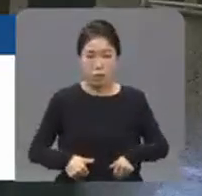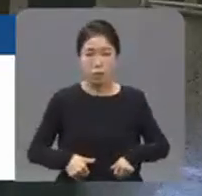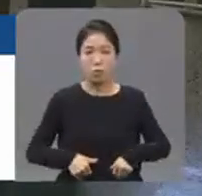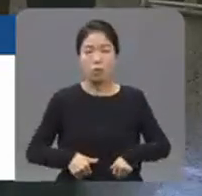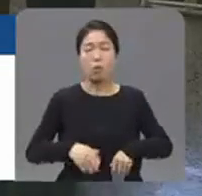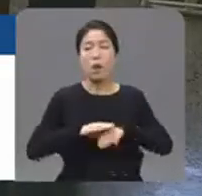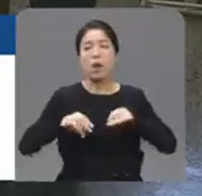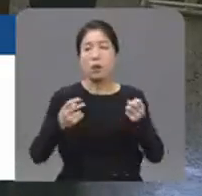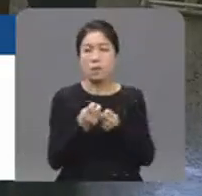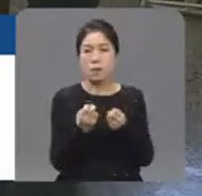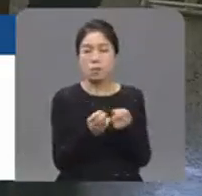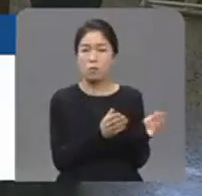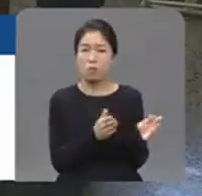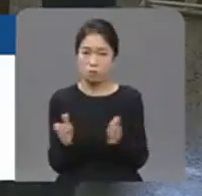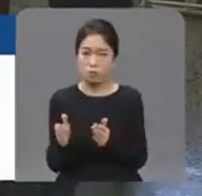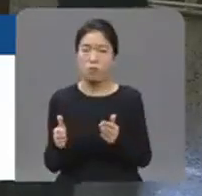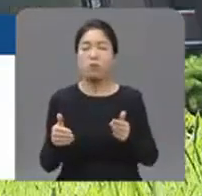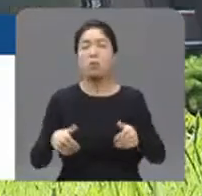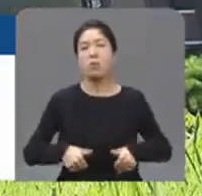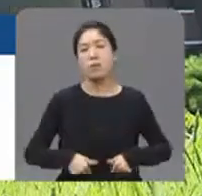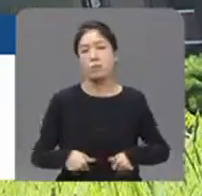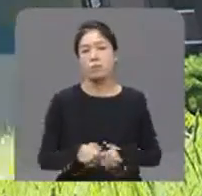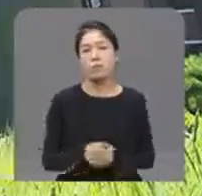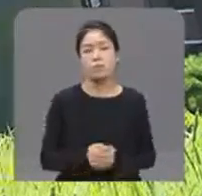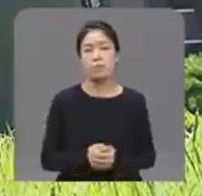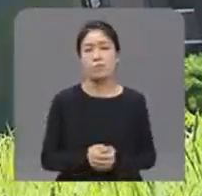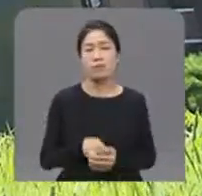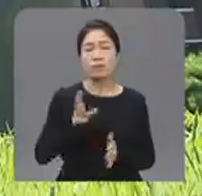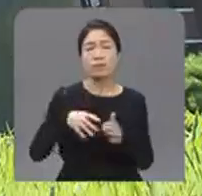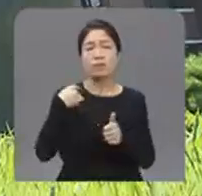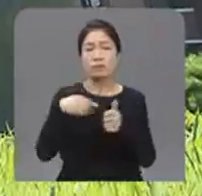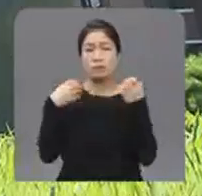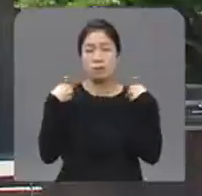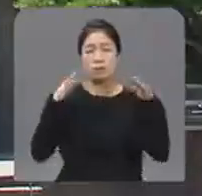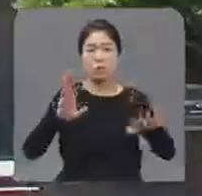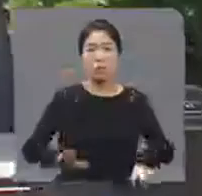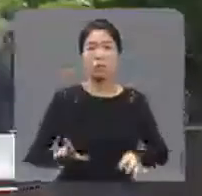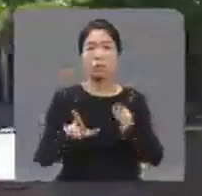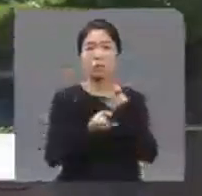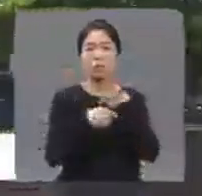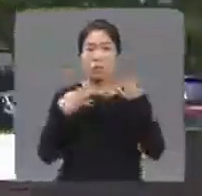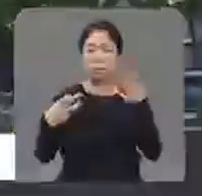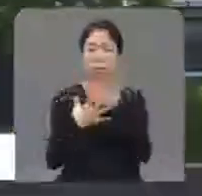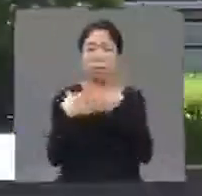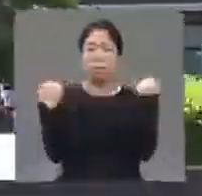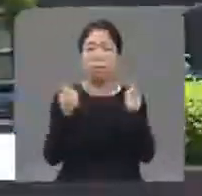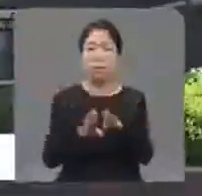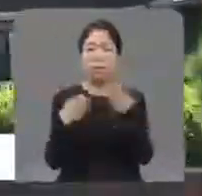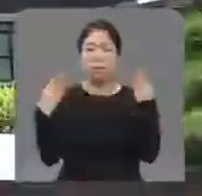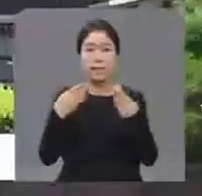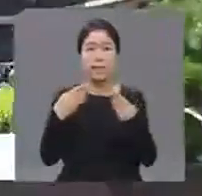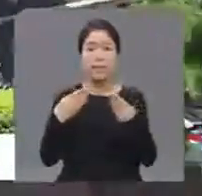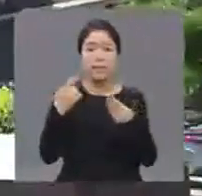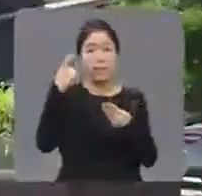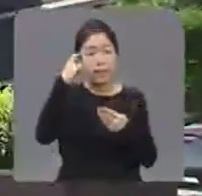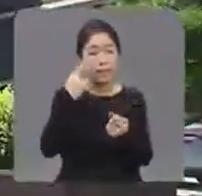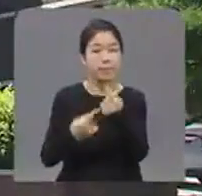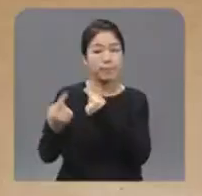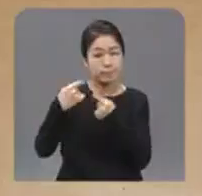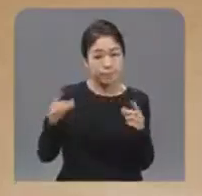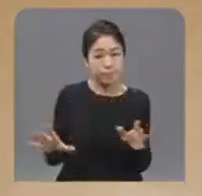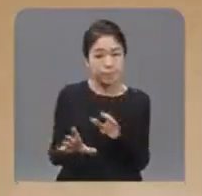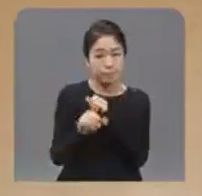되고 대안을 마련하셔야 됩니다. 광주교육청은 오는 13일 공청회를 열어 의견을 추가로 수렴한